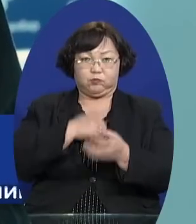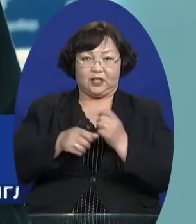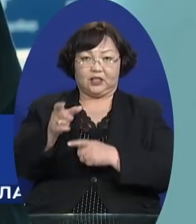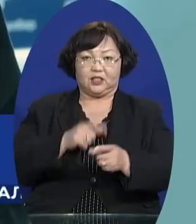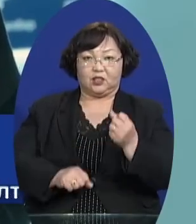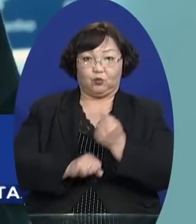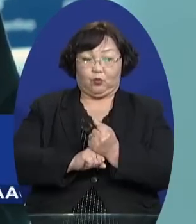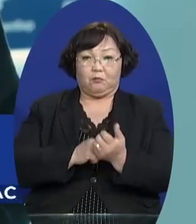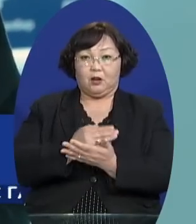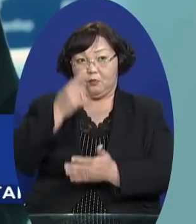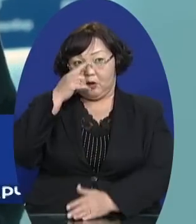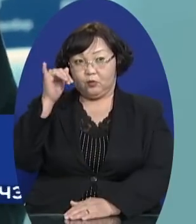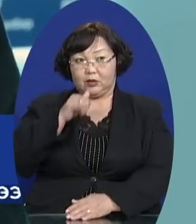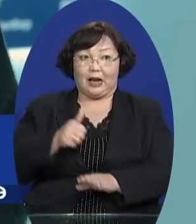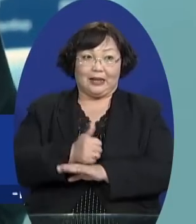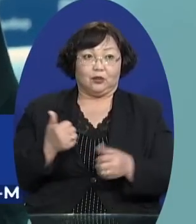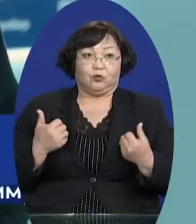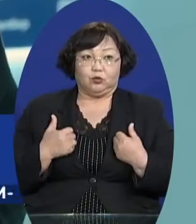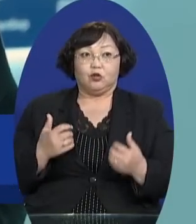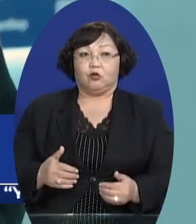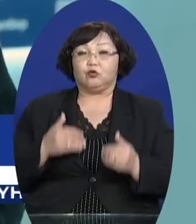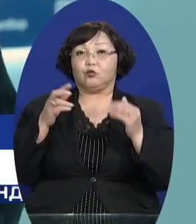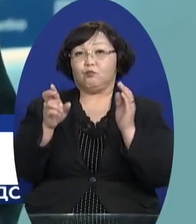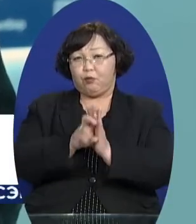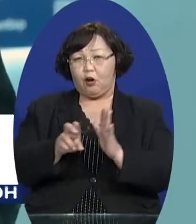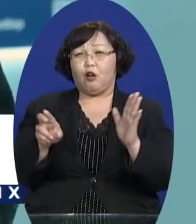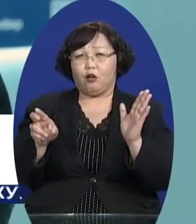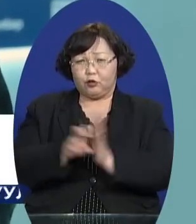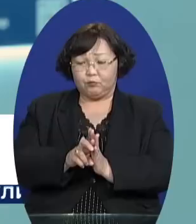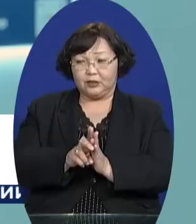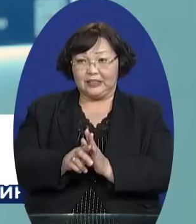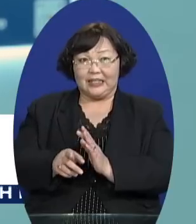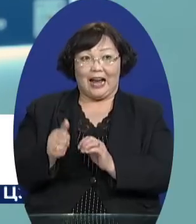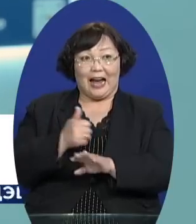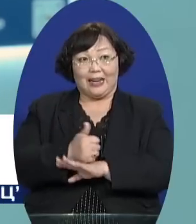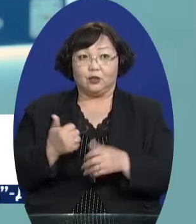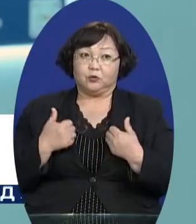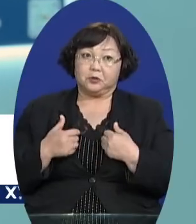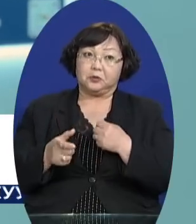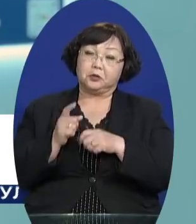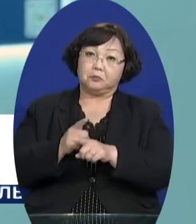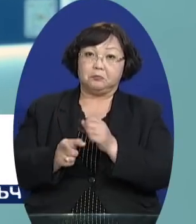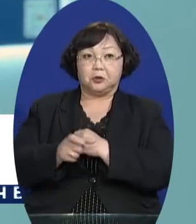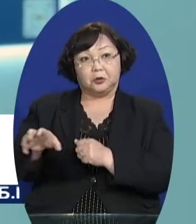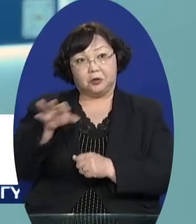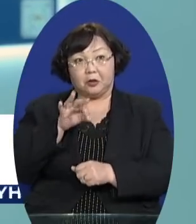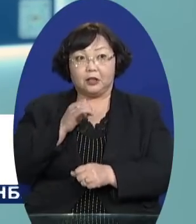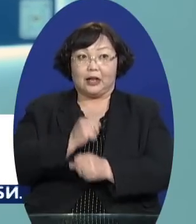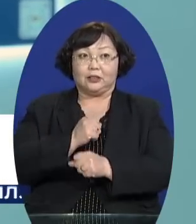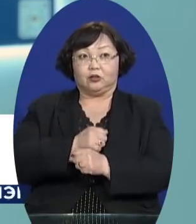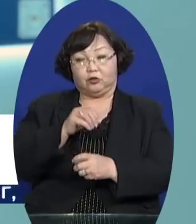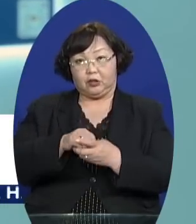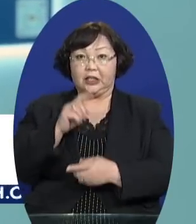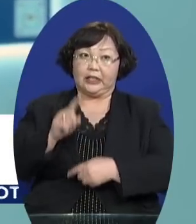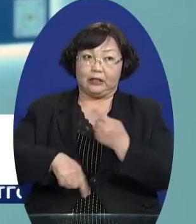аялжуулчлал бол хөгжих бүрэн бүрэн бололцоотой. За тэгээд энэ мэдрэлийг сонгоод боловсон хүчин болохыг та бүгдэндээ одоо